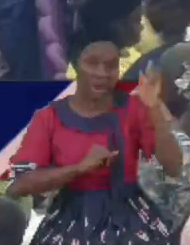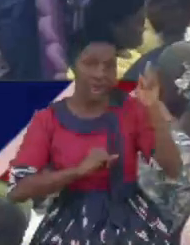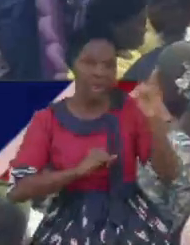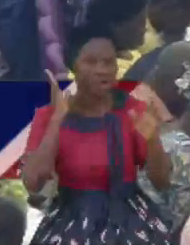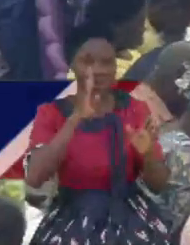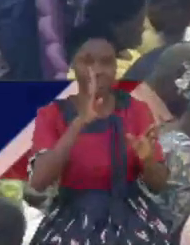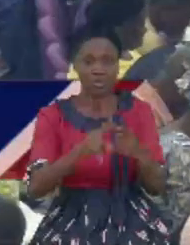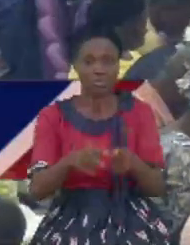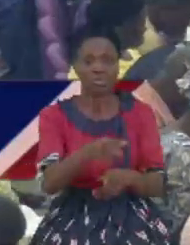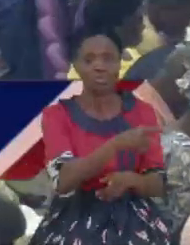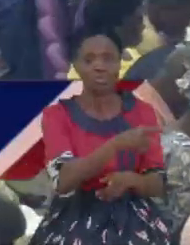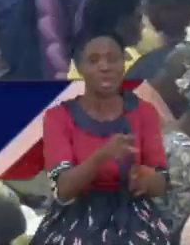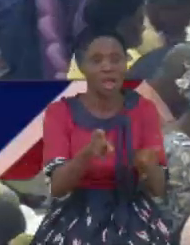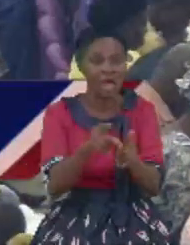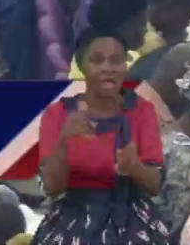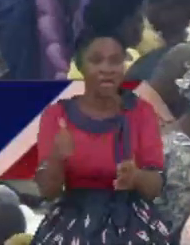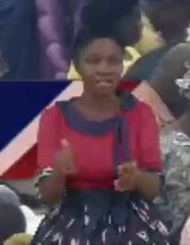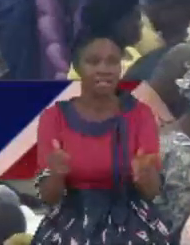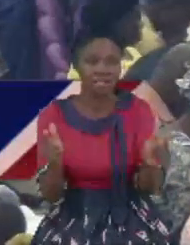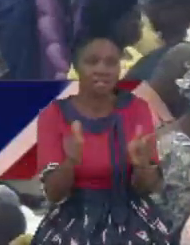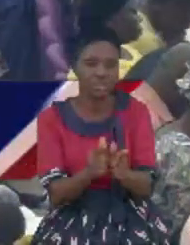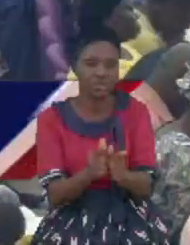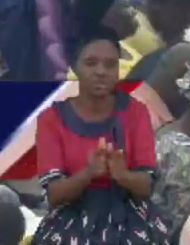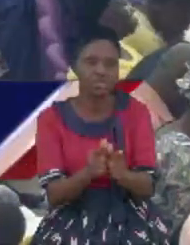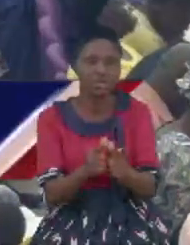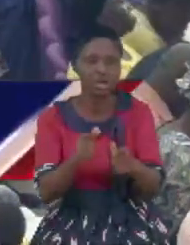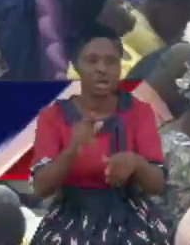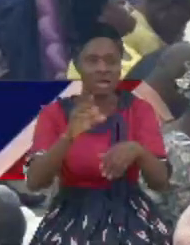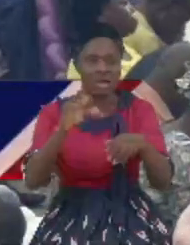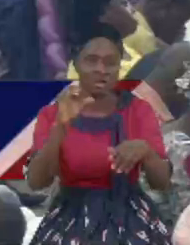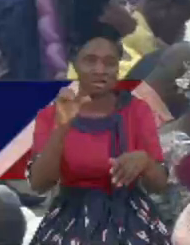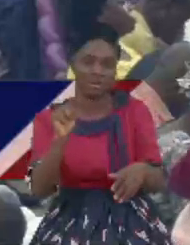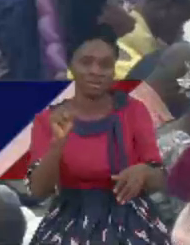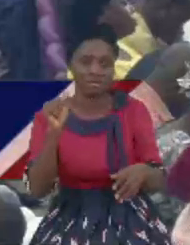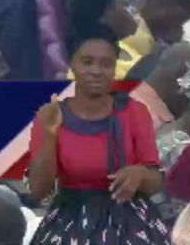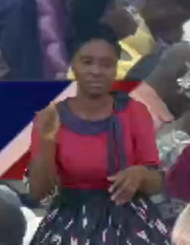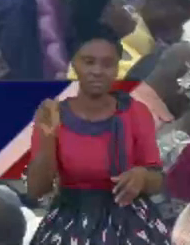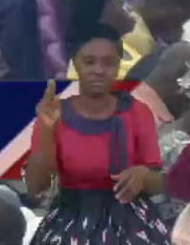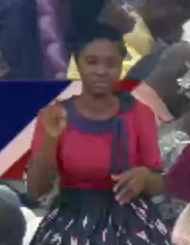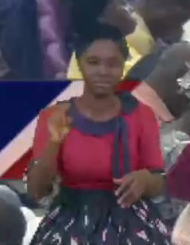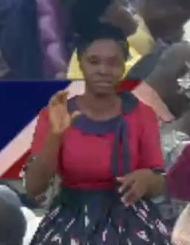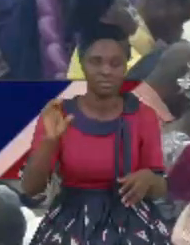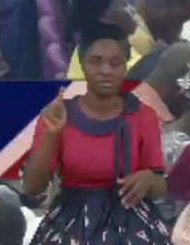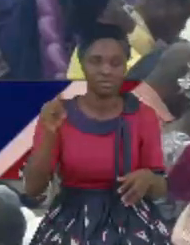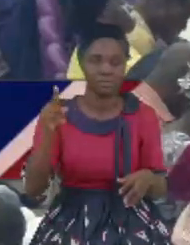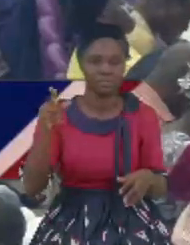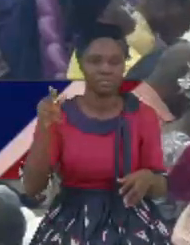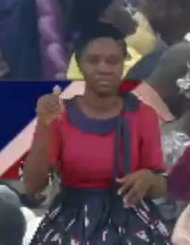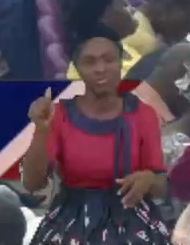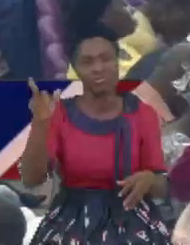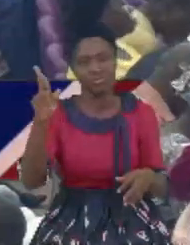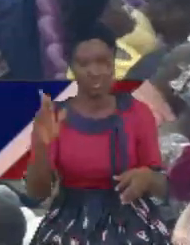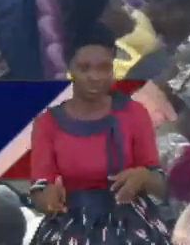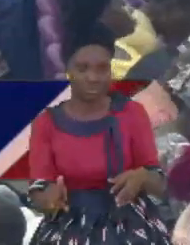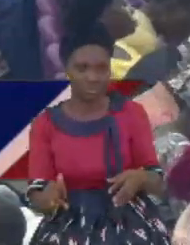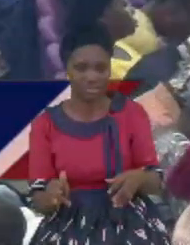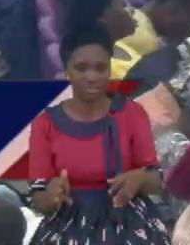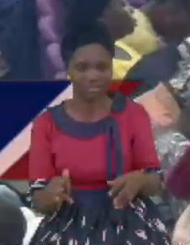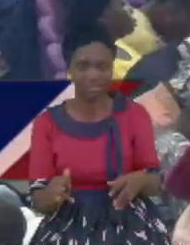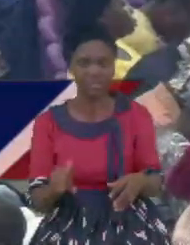un asile dans les pays où ils sont venus. C'est pourquoi tu diras, ainsi parle le